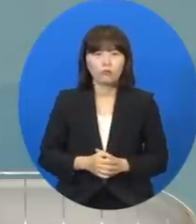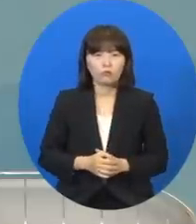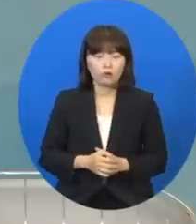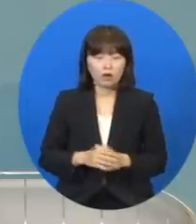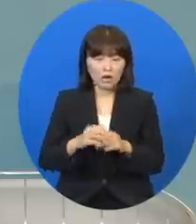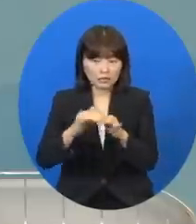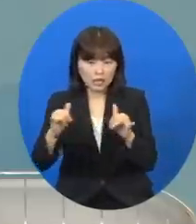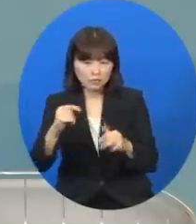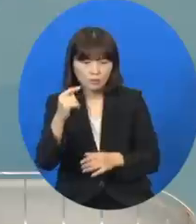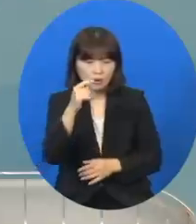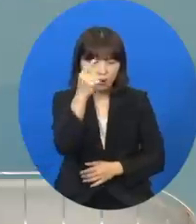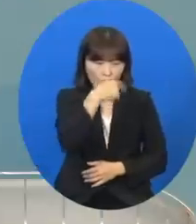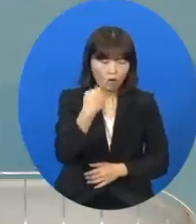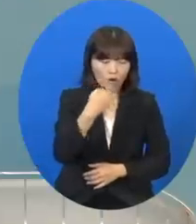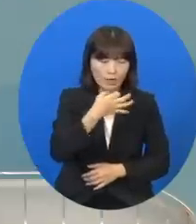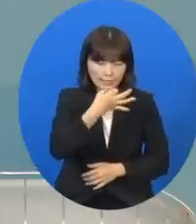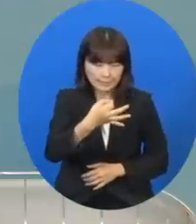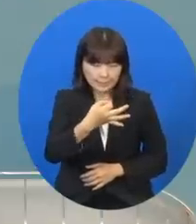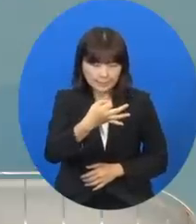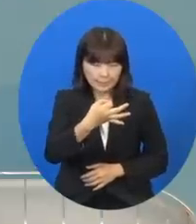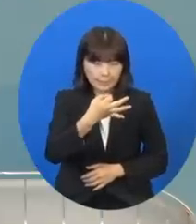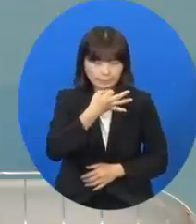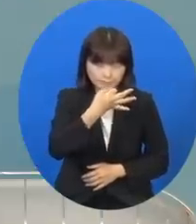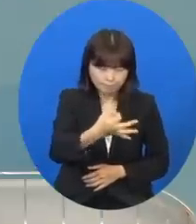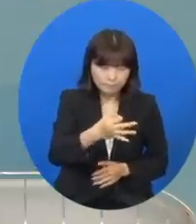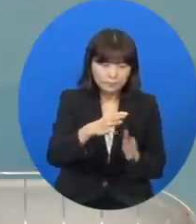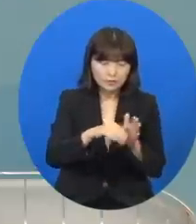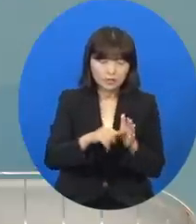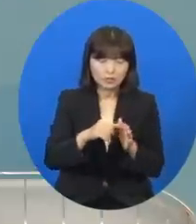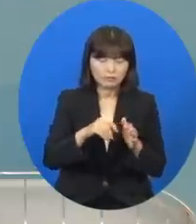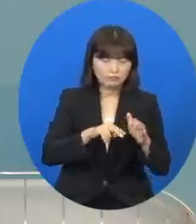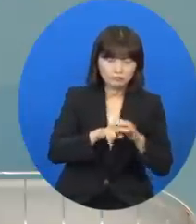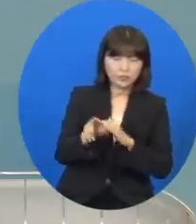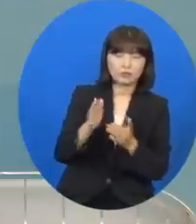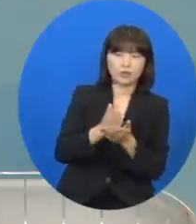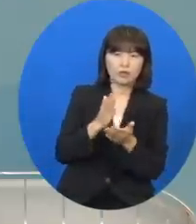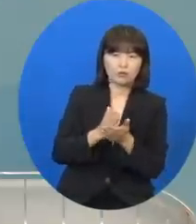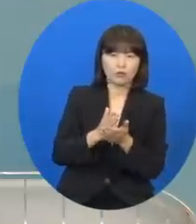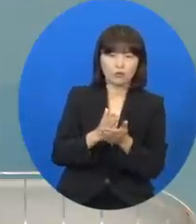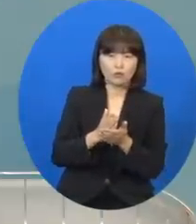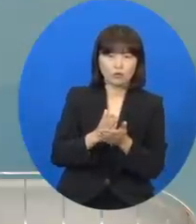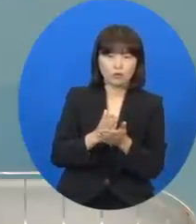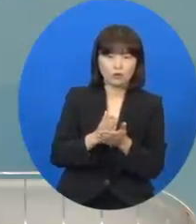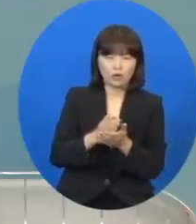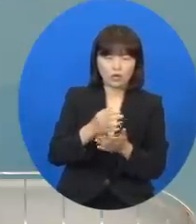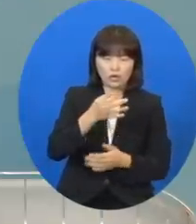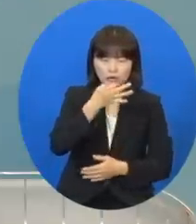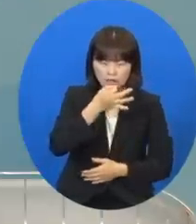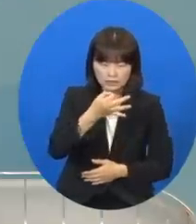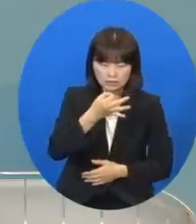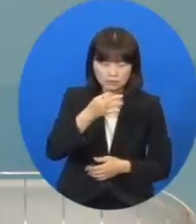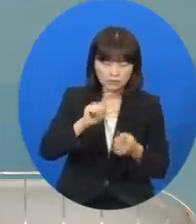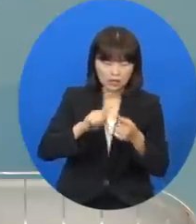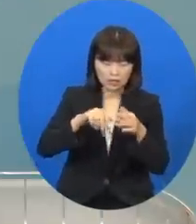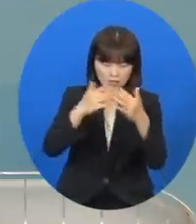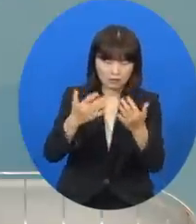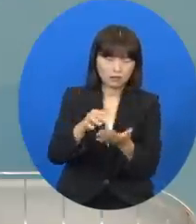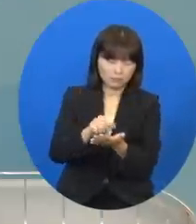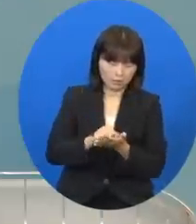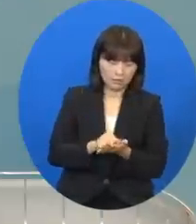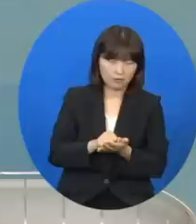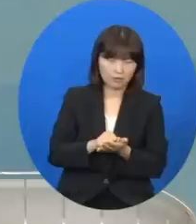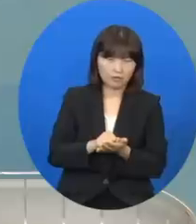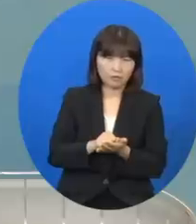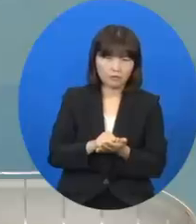침을 뱉을 거야. 그때 너 절대로 피하지 말고 그냥 그 침을 다 맞아. 세상에